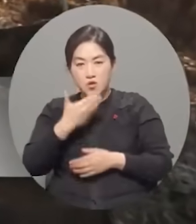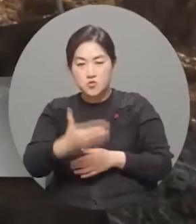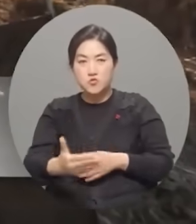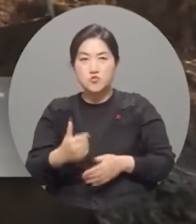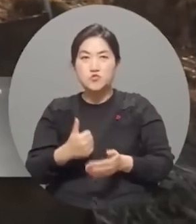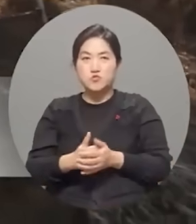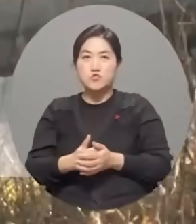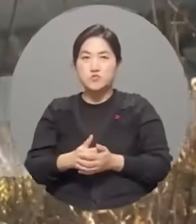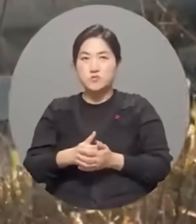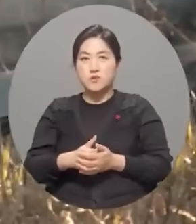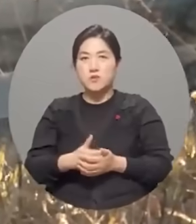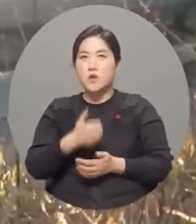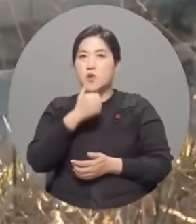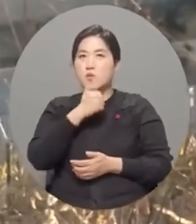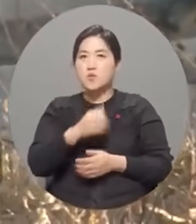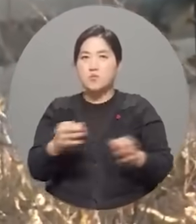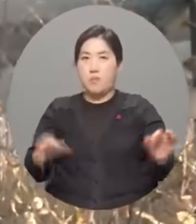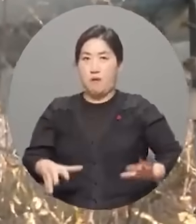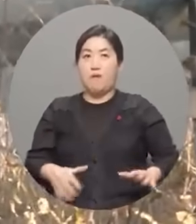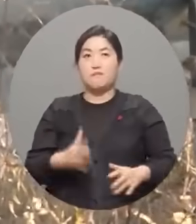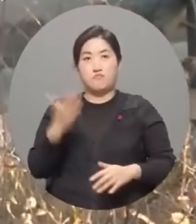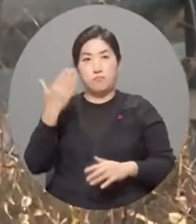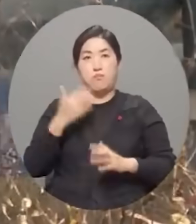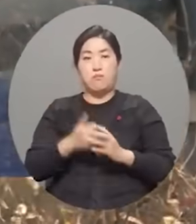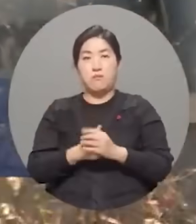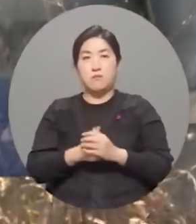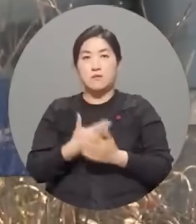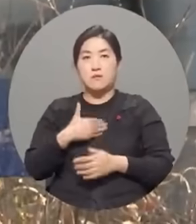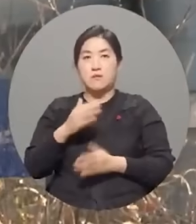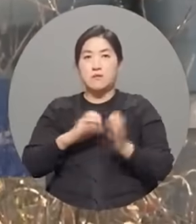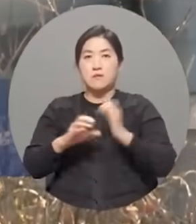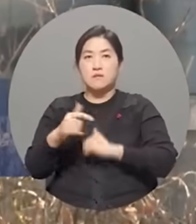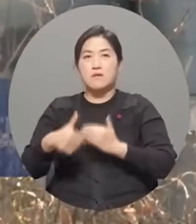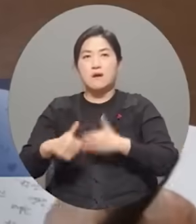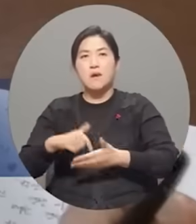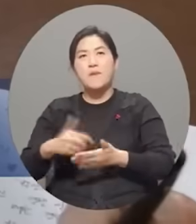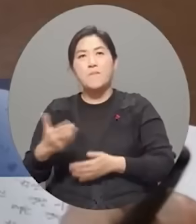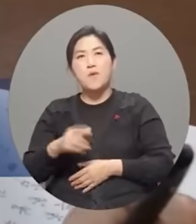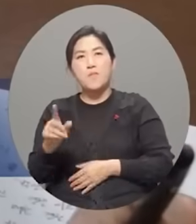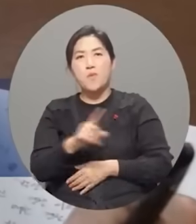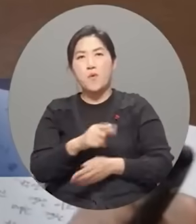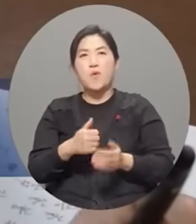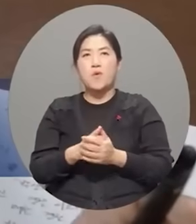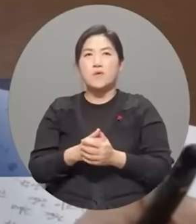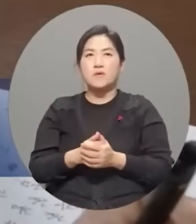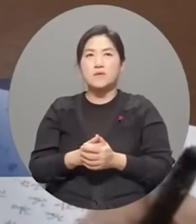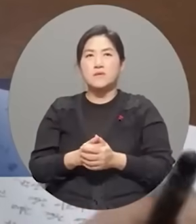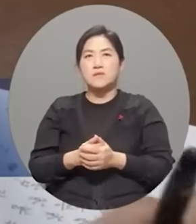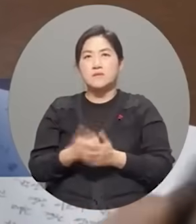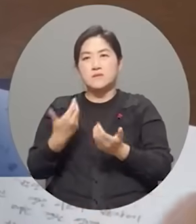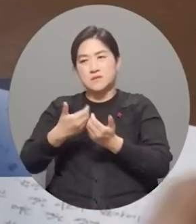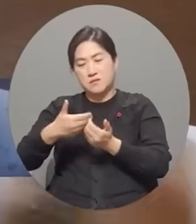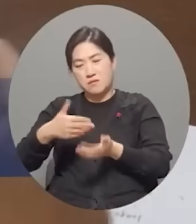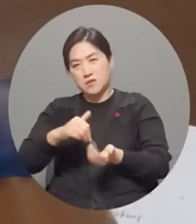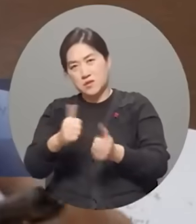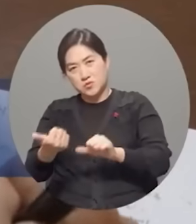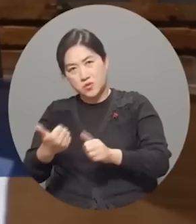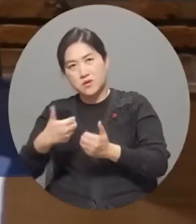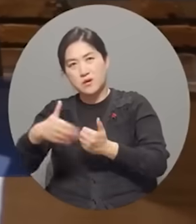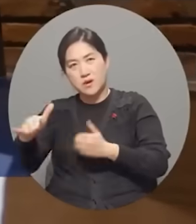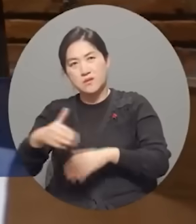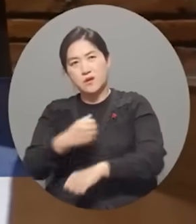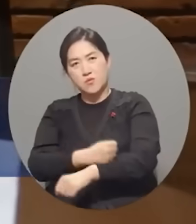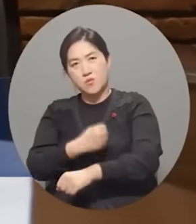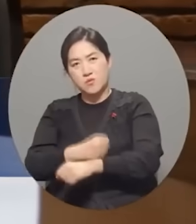걸린 시간은 50분에 불과했습니다. 저희가 더 가슴이 아픈 거는 뭐냐면 그래도 잘 가라, 고생했다, 인사라도